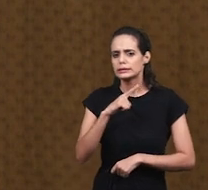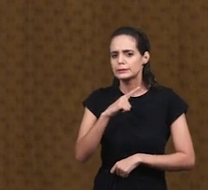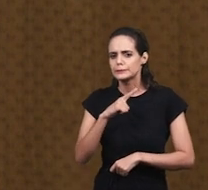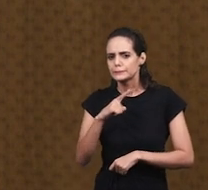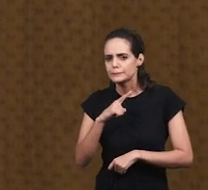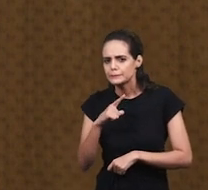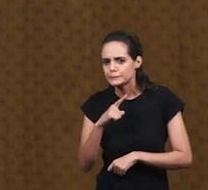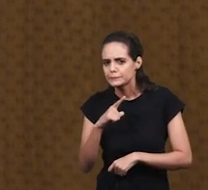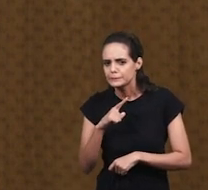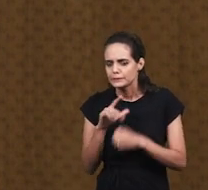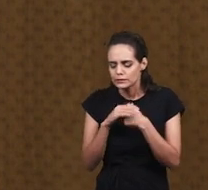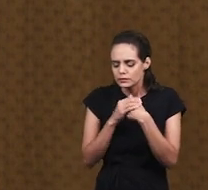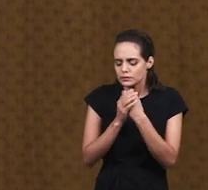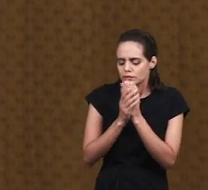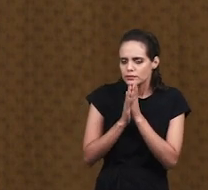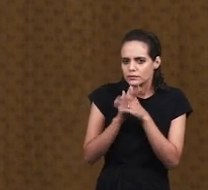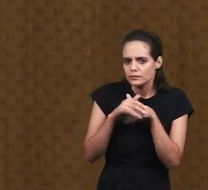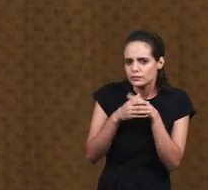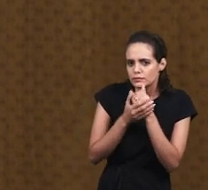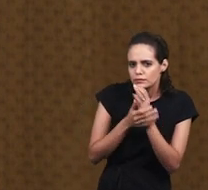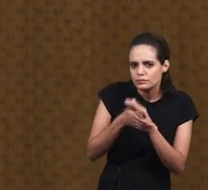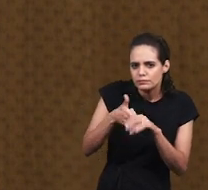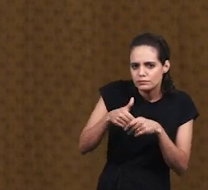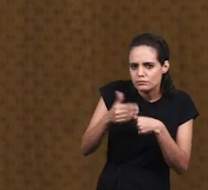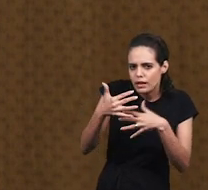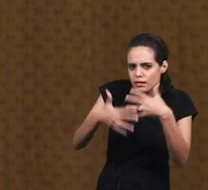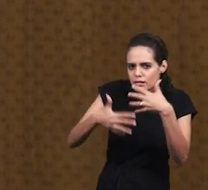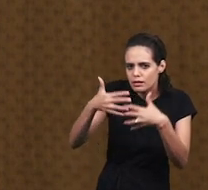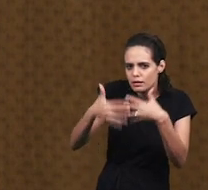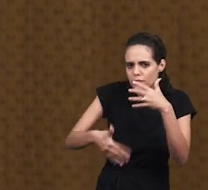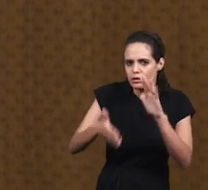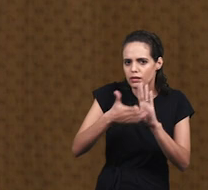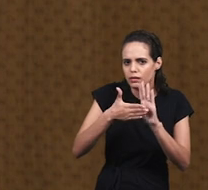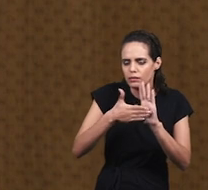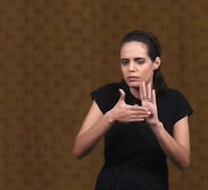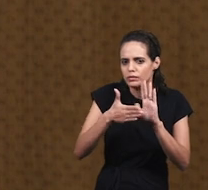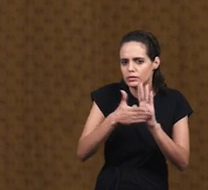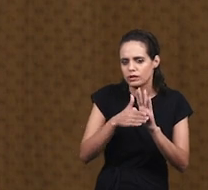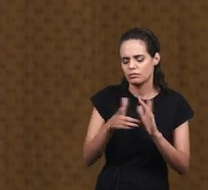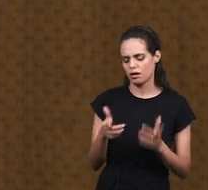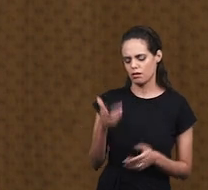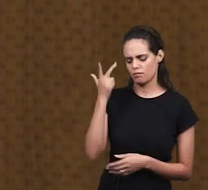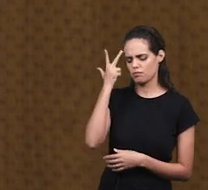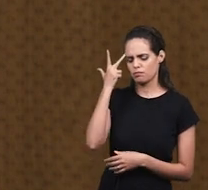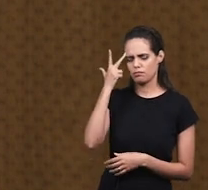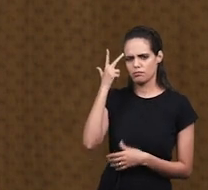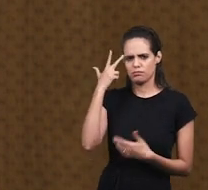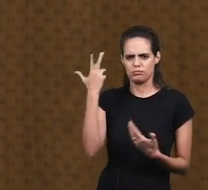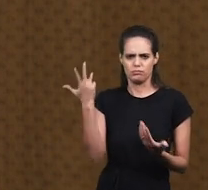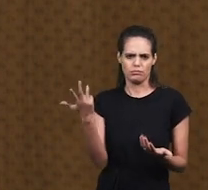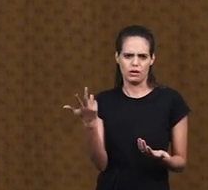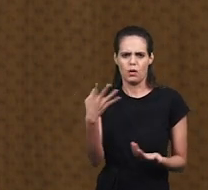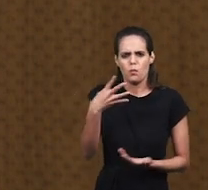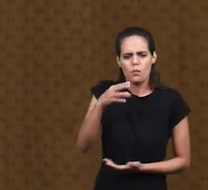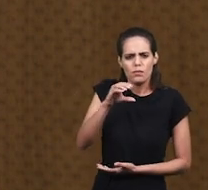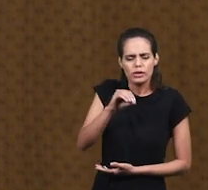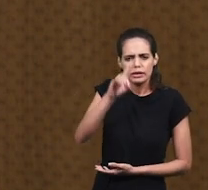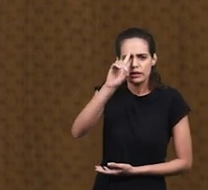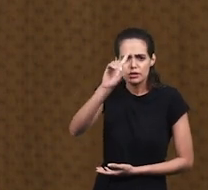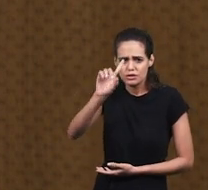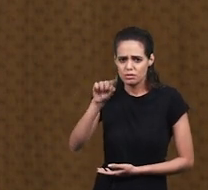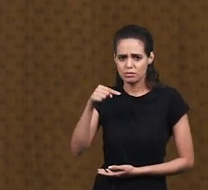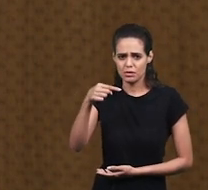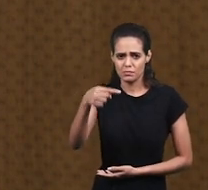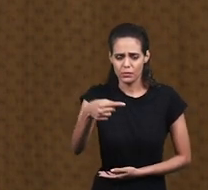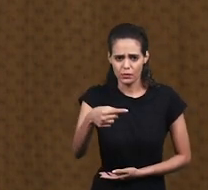d'intervenir dans le projet. Quand il dit, il est naturel, après 40 jours, avoir faim. Et il donne un